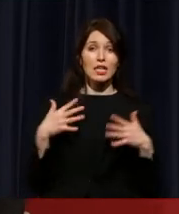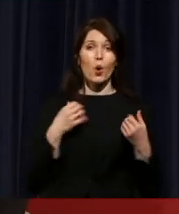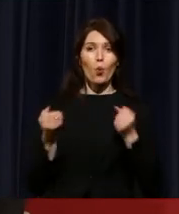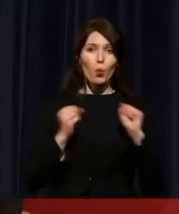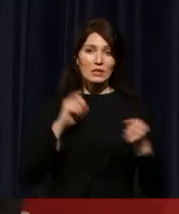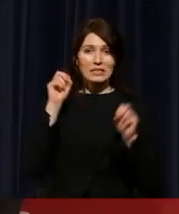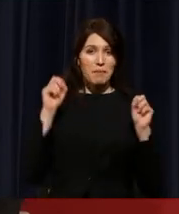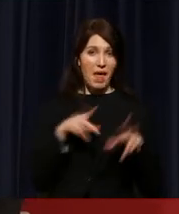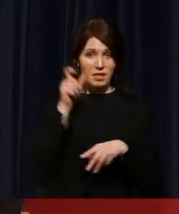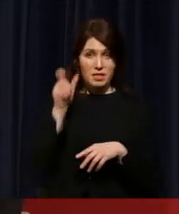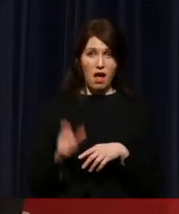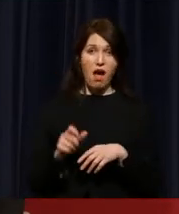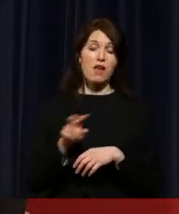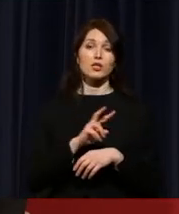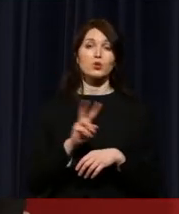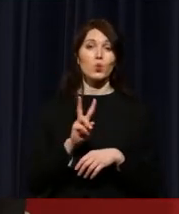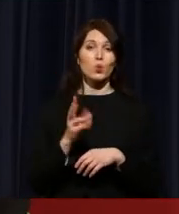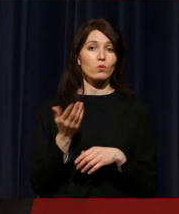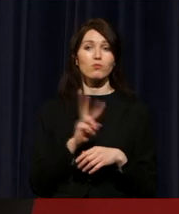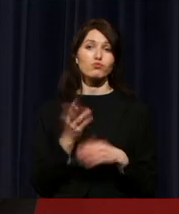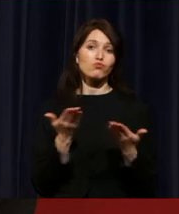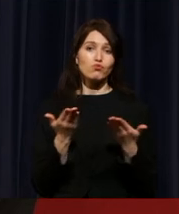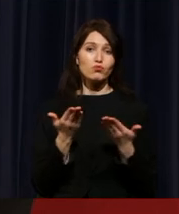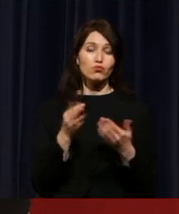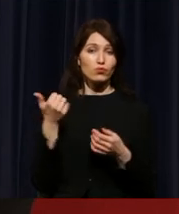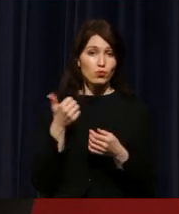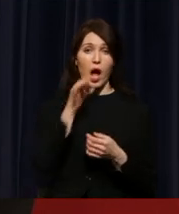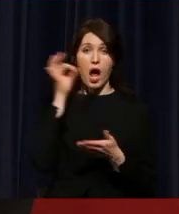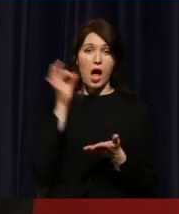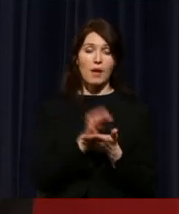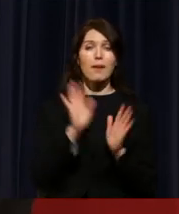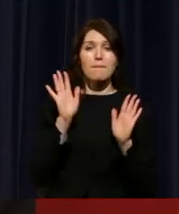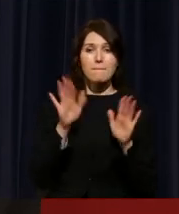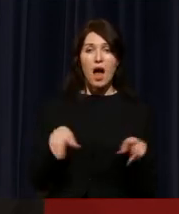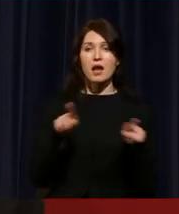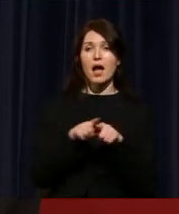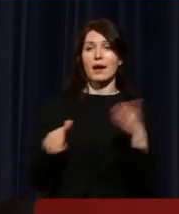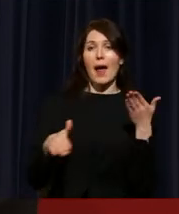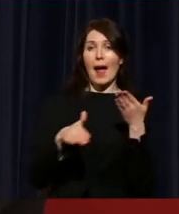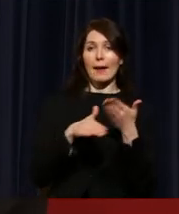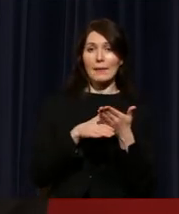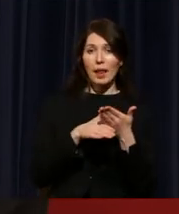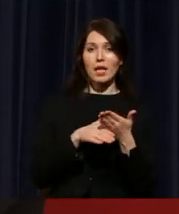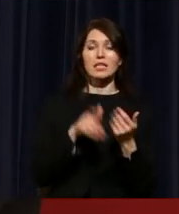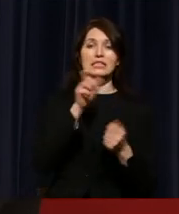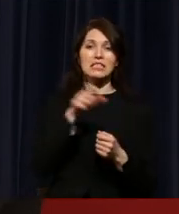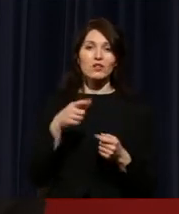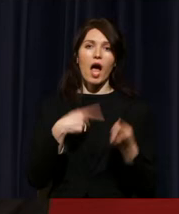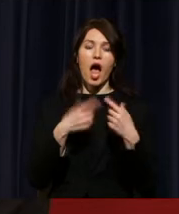speciālists, kurš ir atbildīgs arī par un palīdz cilvēkiem